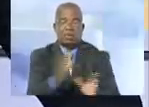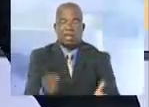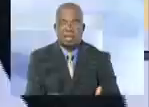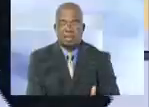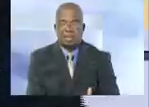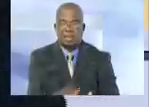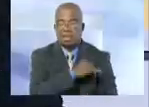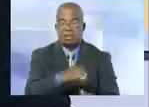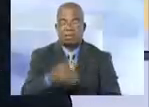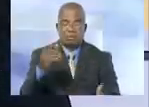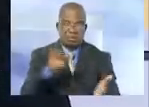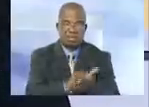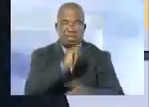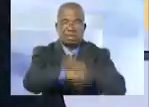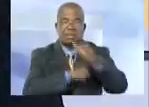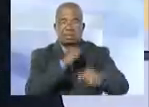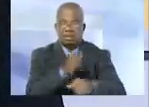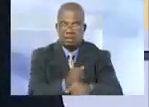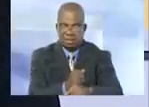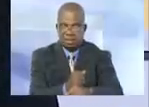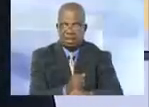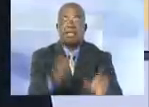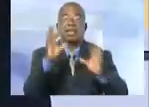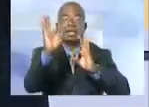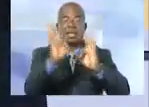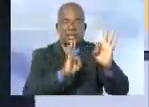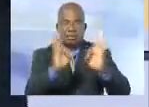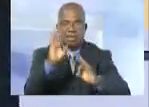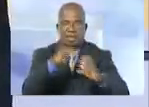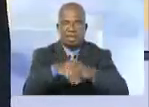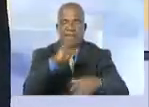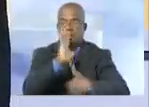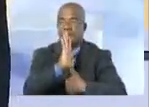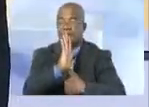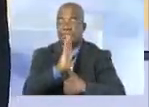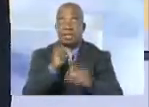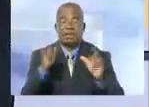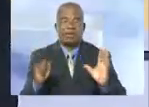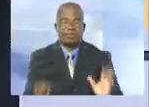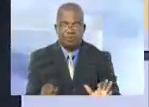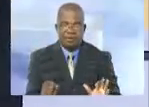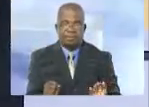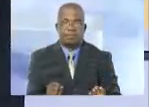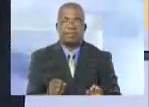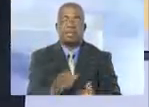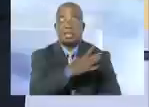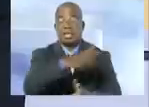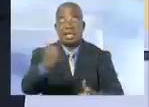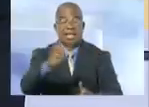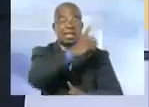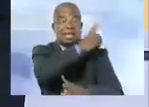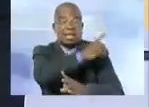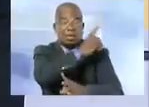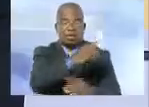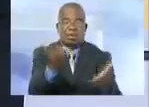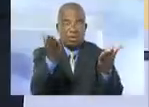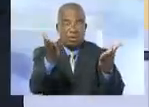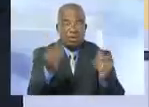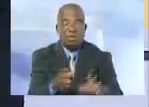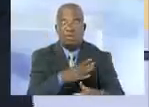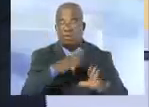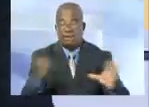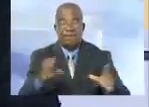régionales et les services rattachés. Une rencontre qui a également permis à la Direction générale des douanes de sensibiliser sur le dédouanement des